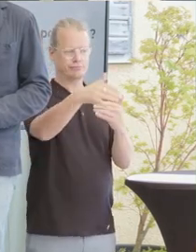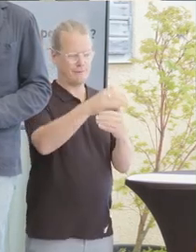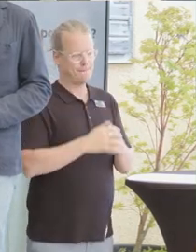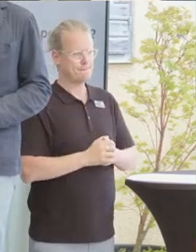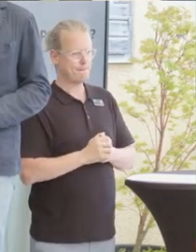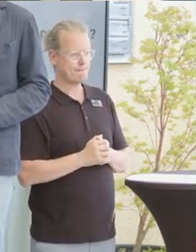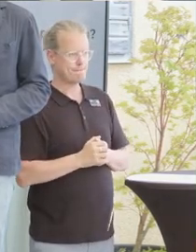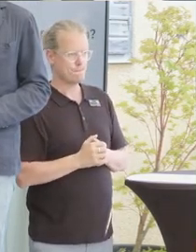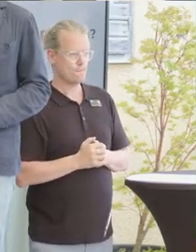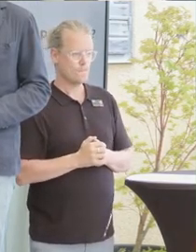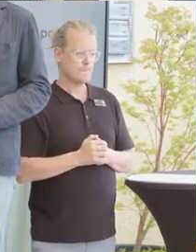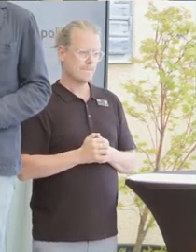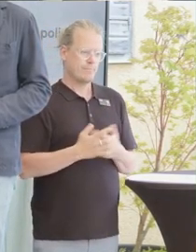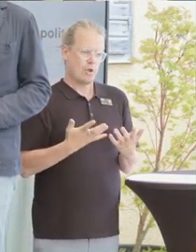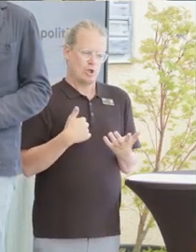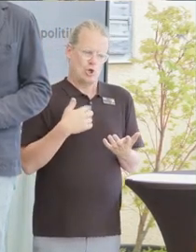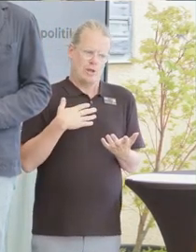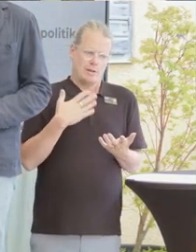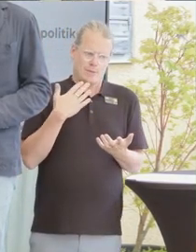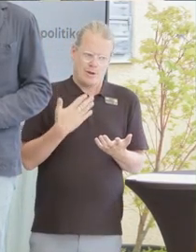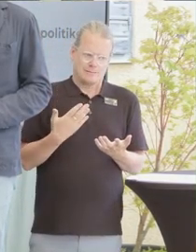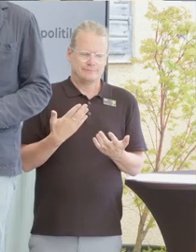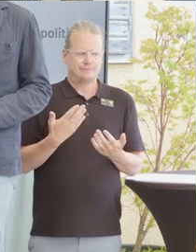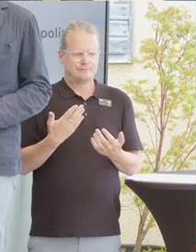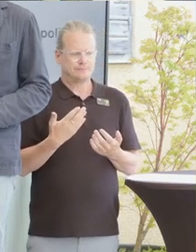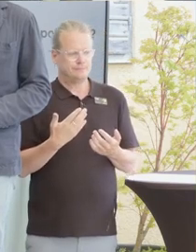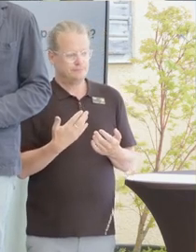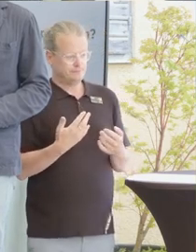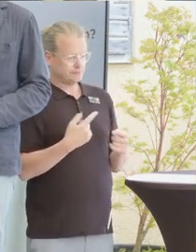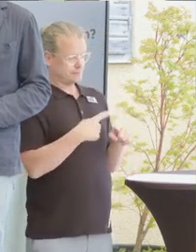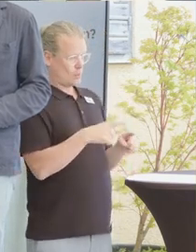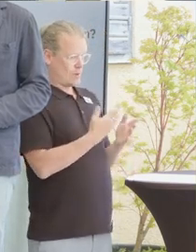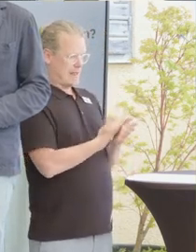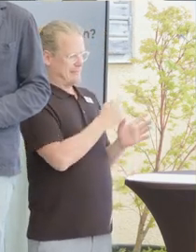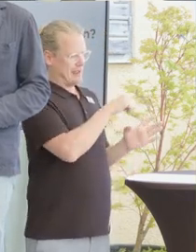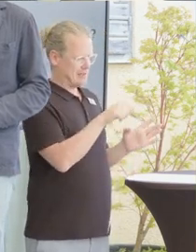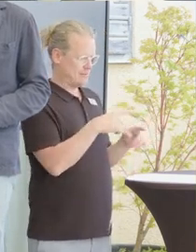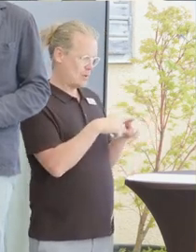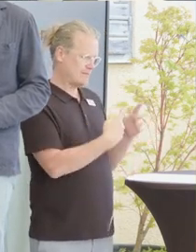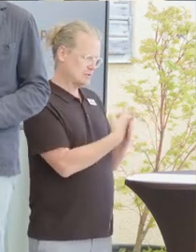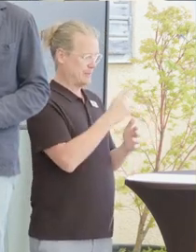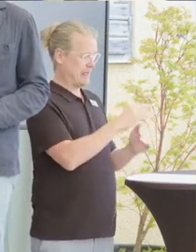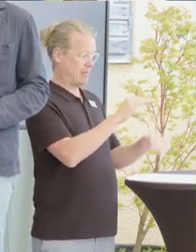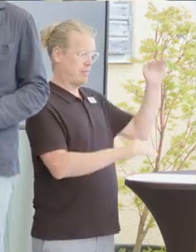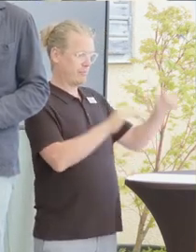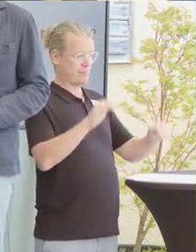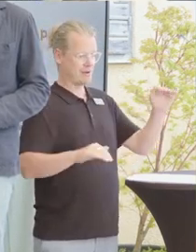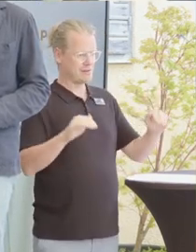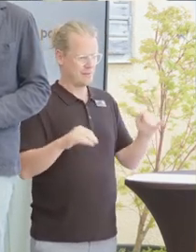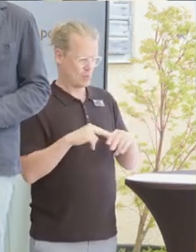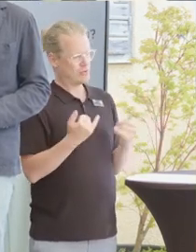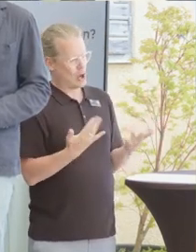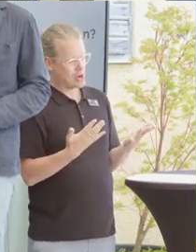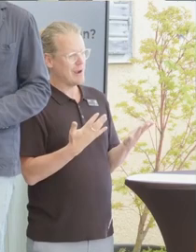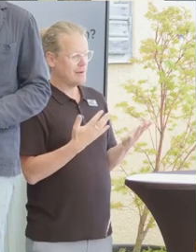de här med olikvärdiga förutsättningar mellan länder. För vi idag agerar vi globalt, såväl inom näringslivet som